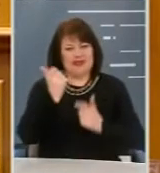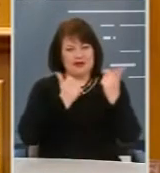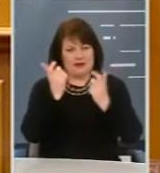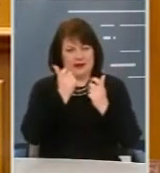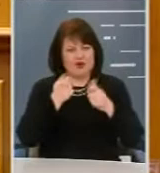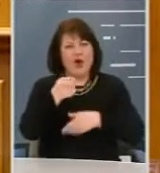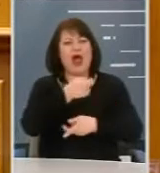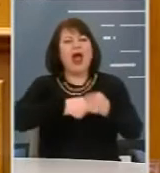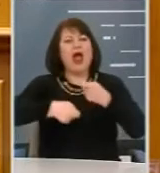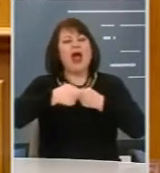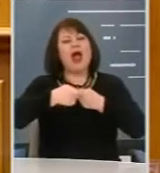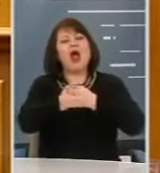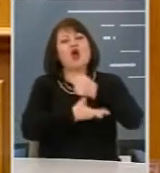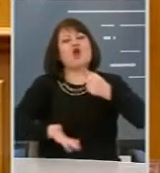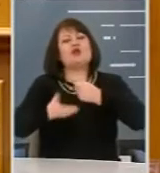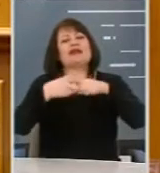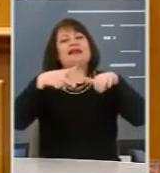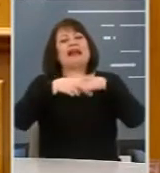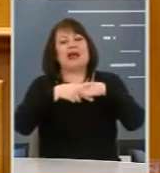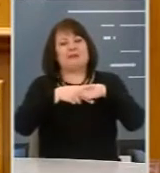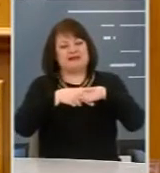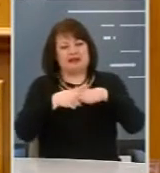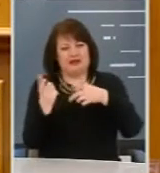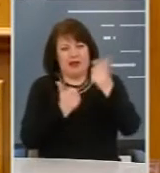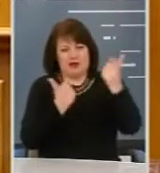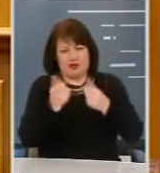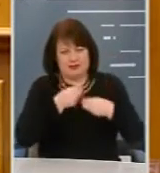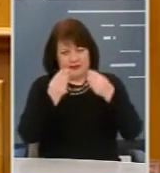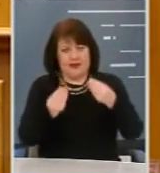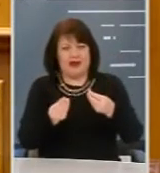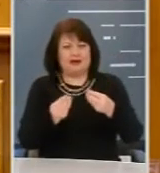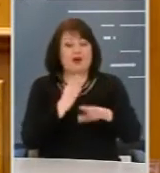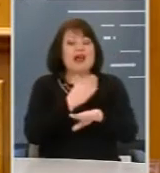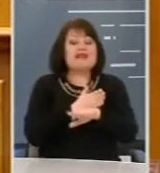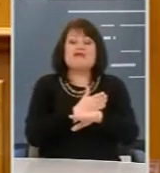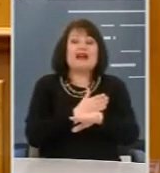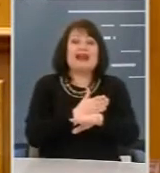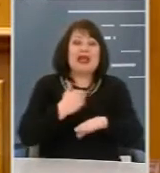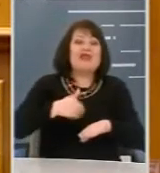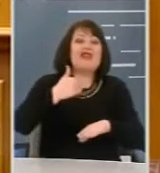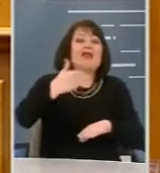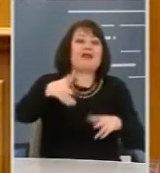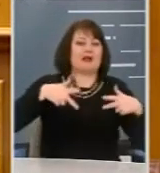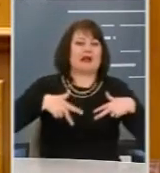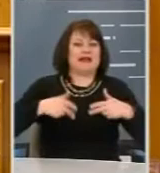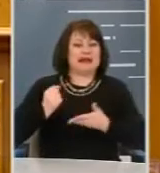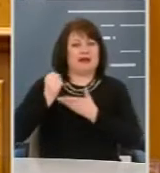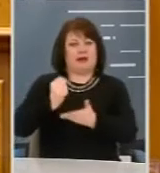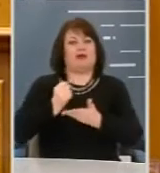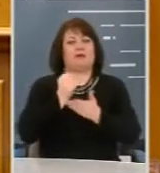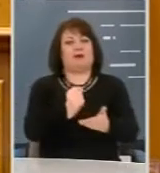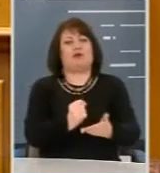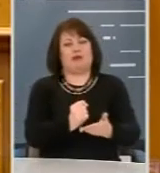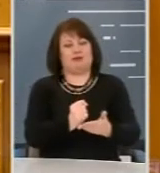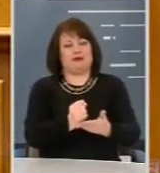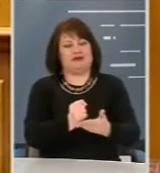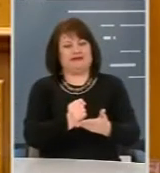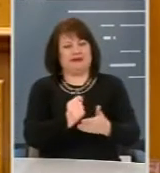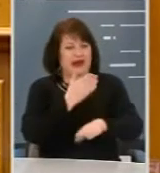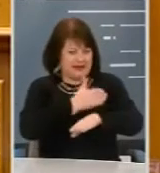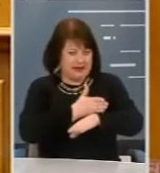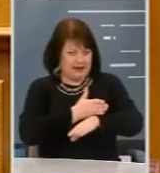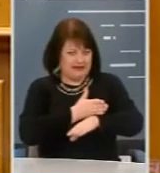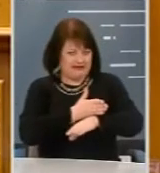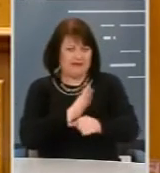την Αγροτική Τράπεζα με εξασφάλιση την κρατική χρηματοδότηση, τη μελλοντική κρατική χρηματοδότηση, είναι